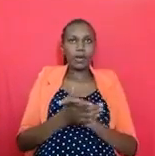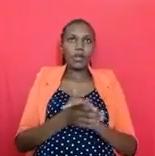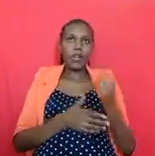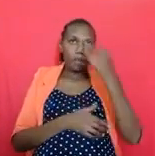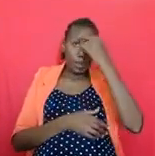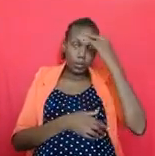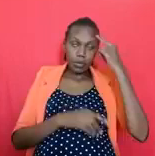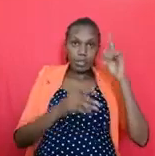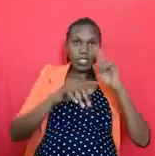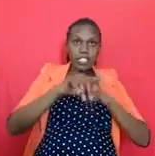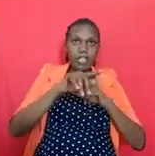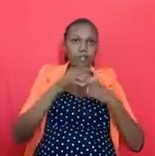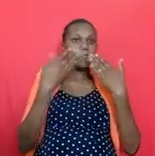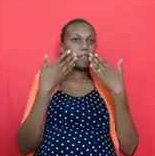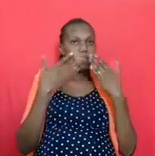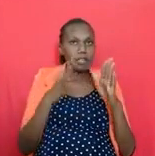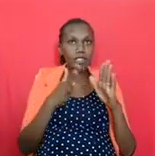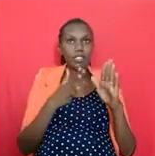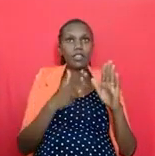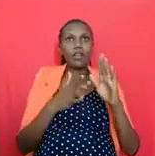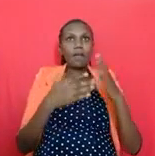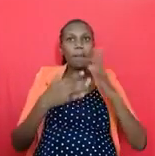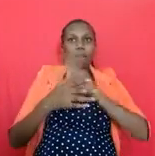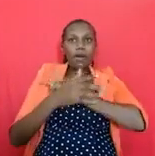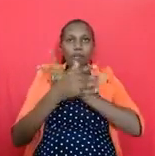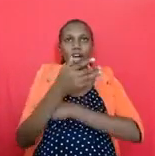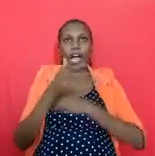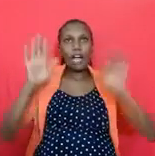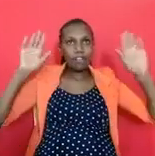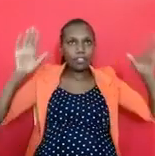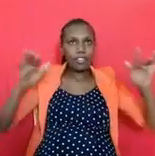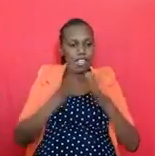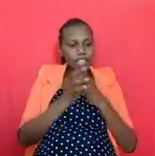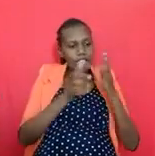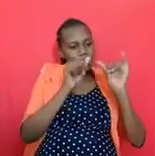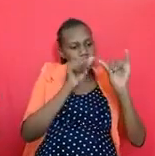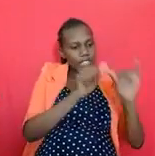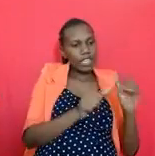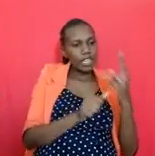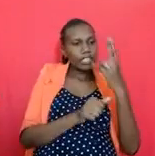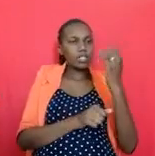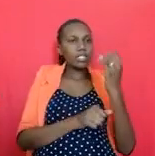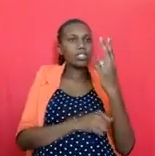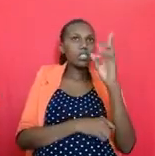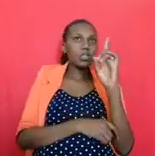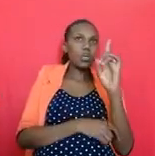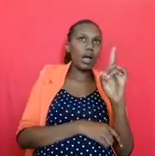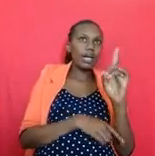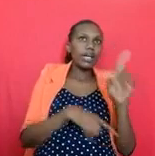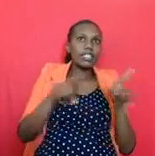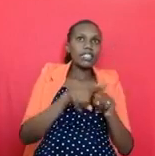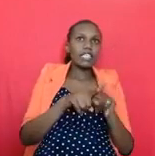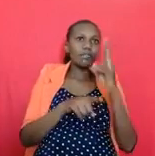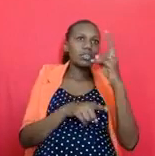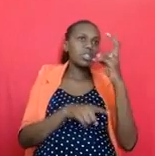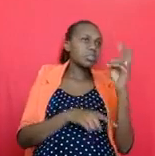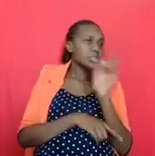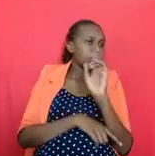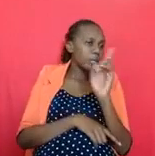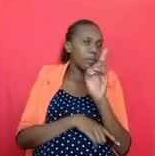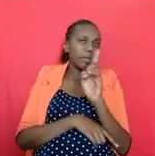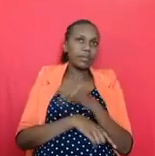riria ririkia nani ni ari hinya wa kumbuka ndiga guikara mwaka wa 2021 tari mwaka wa